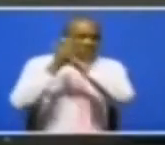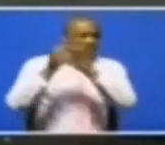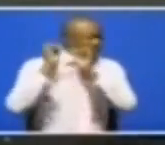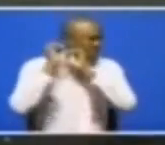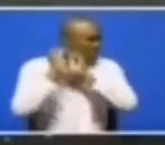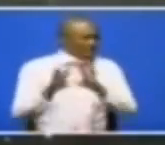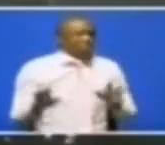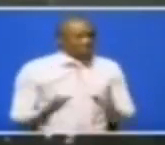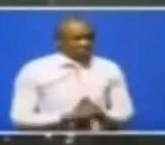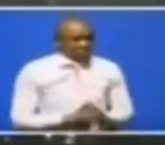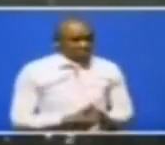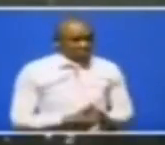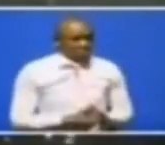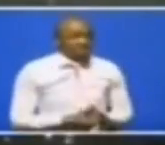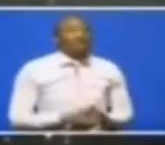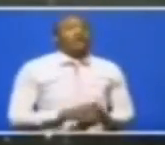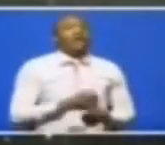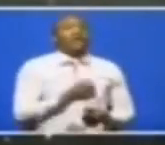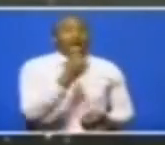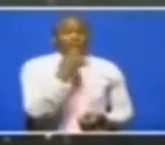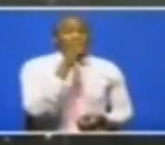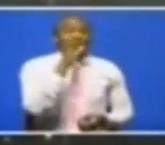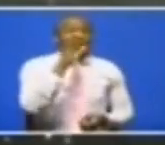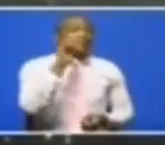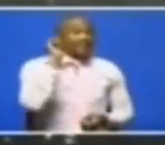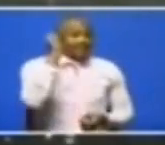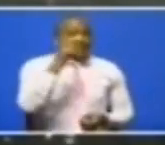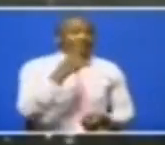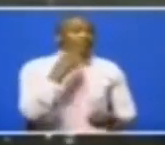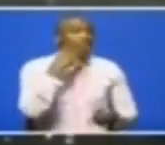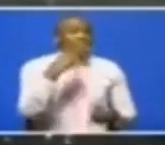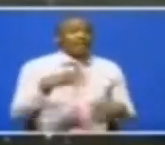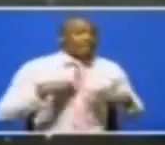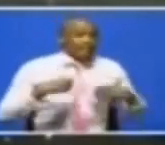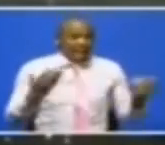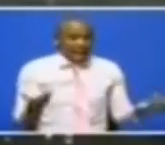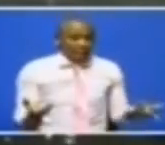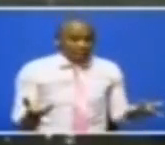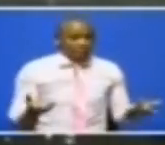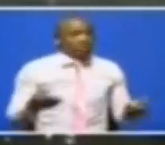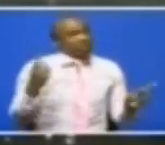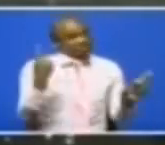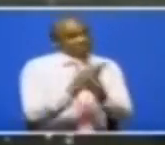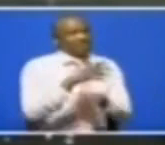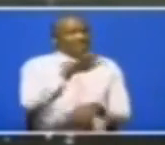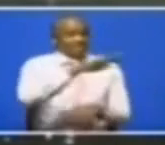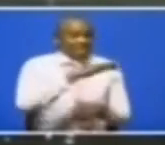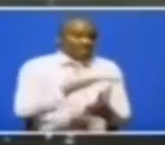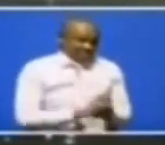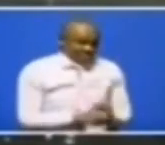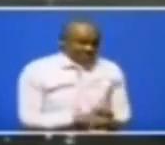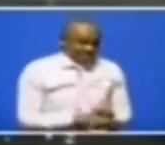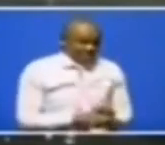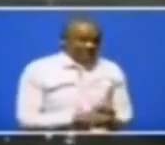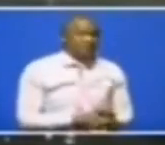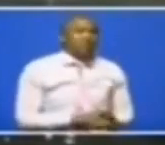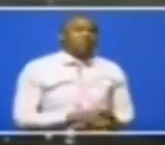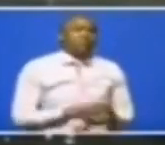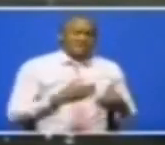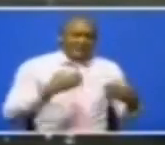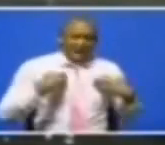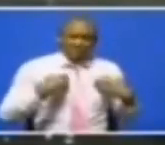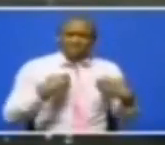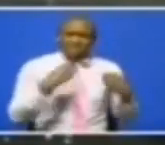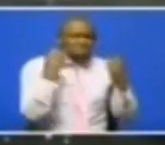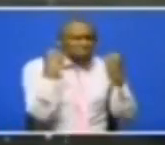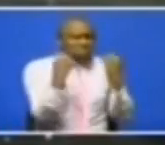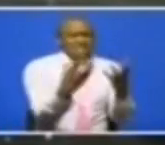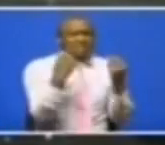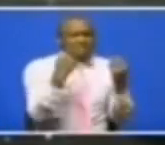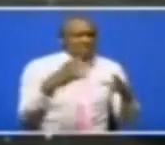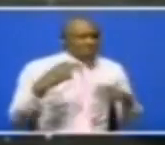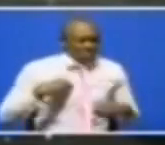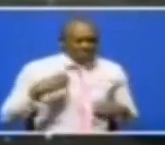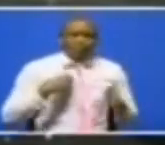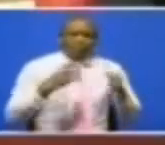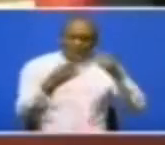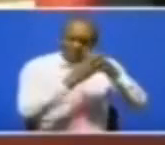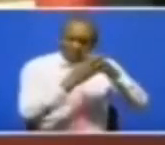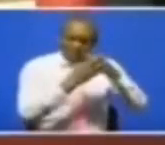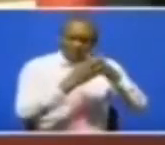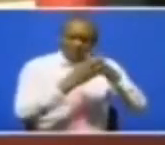Jubilee. Dawa ya Kenya ipo mahali pengine. Wamejitokeza wagombeaji